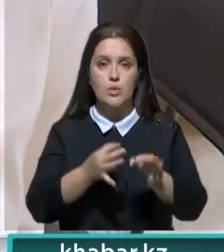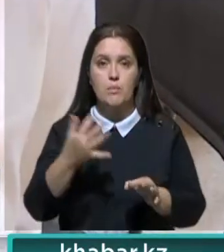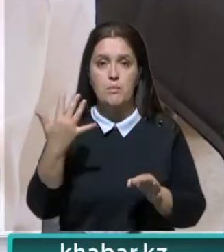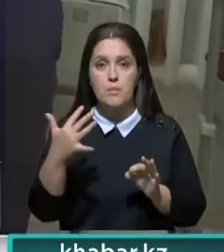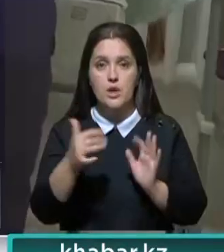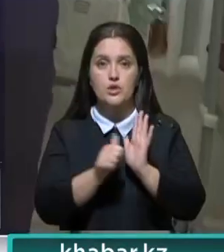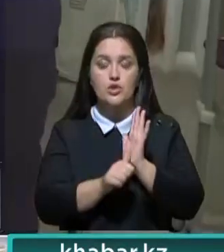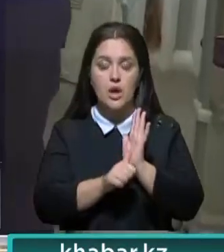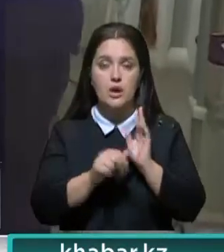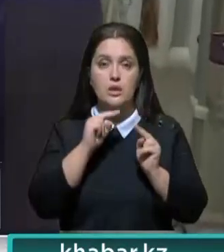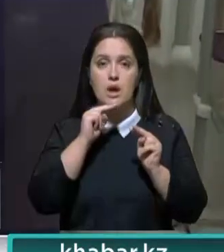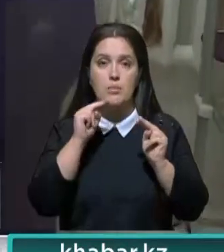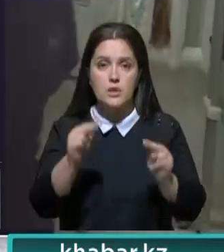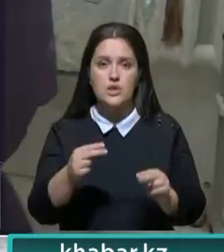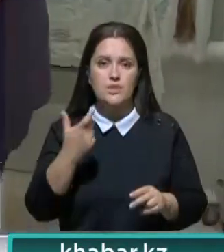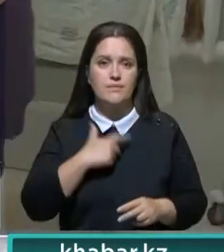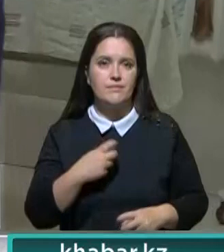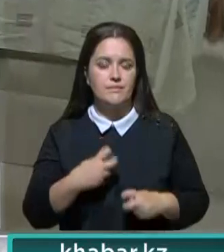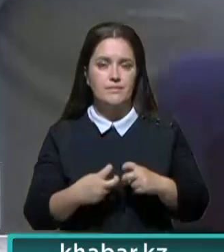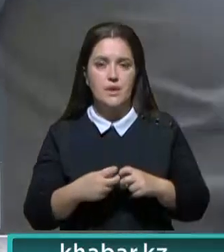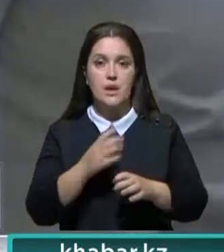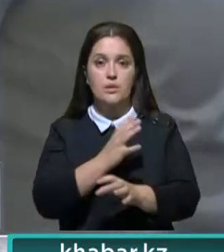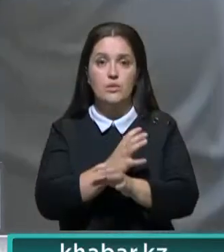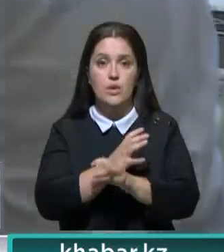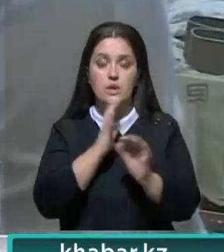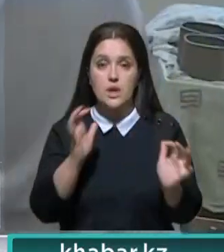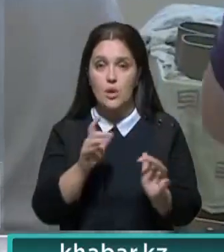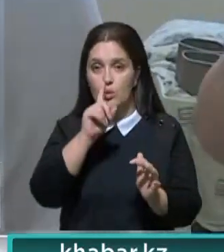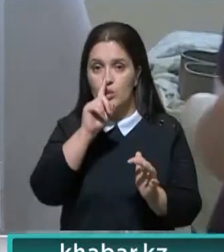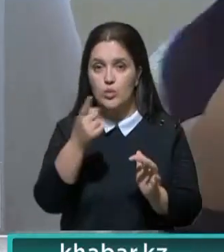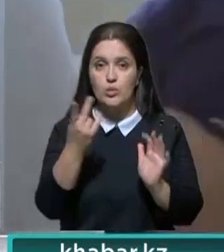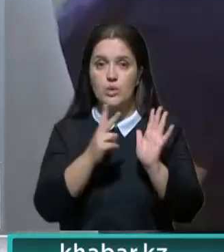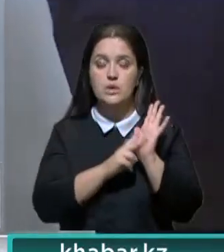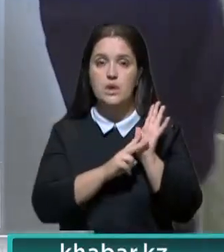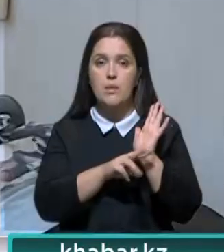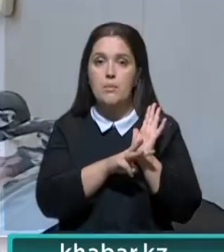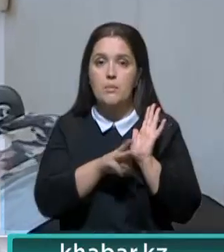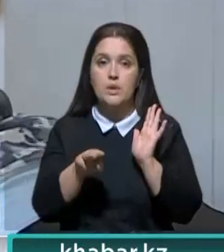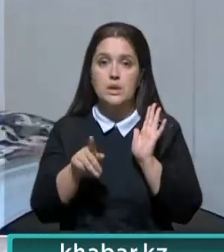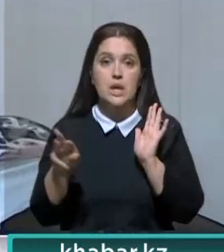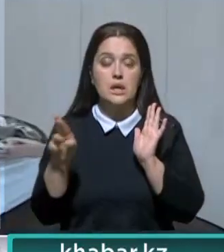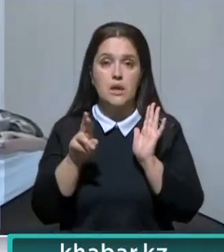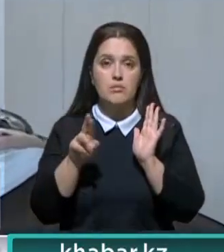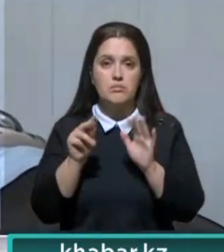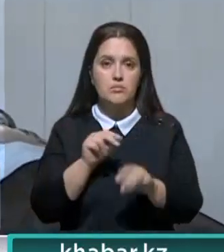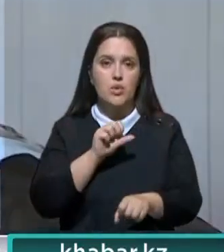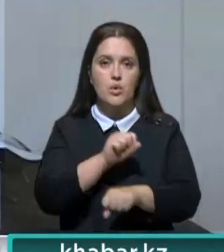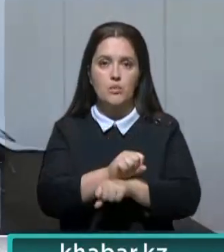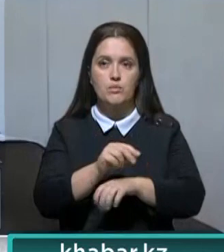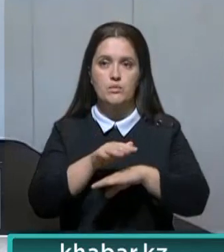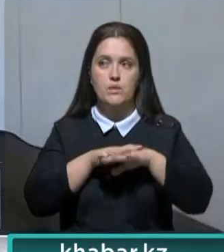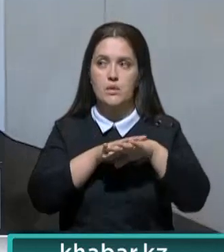50-60 обращений в основном мелкие травмы на содержание травмпунктов в год необходимо без малого 70 миллионов тенге на с января финансирование прекратилось